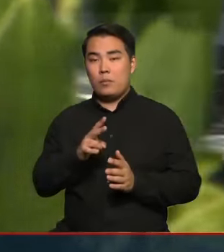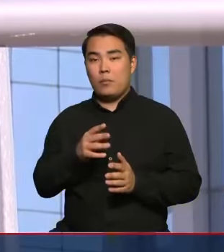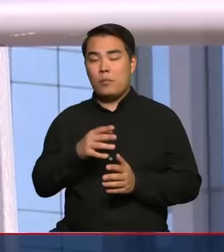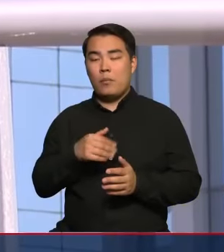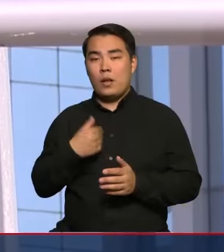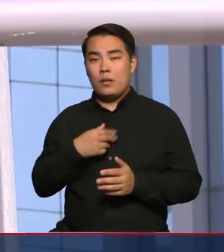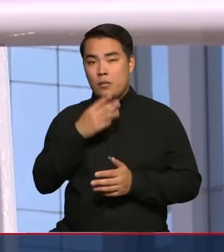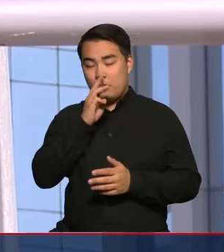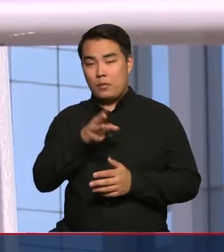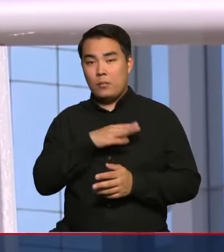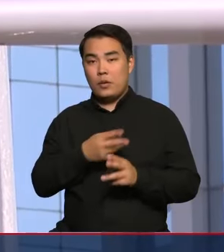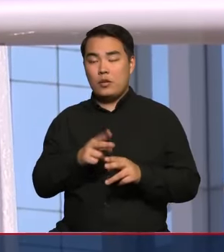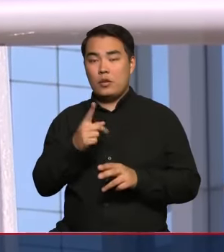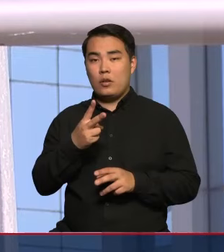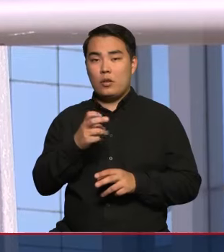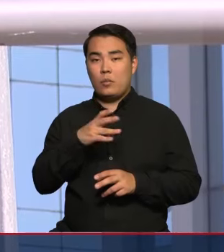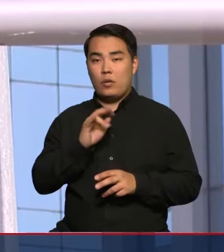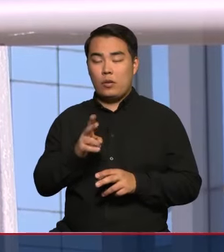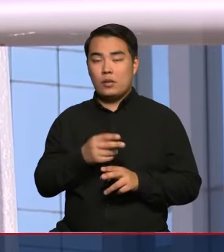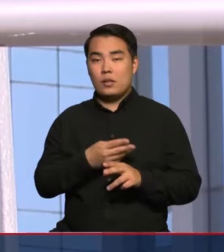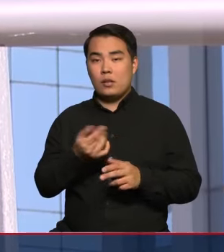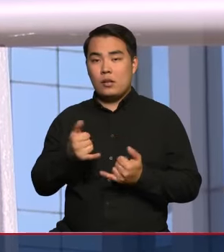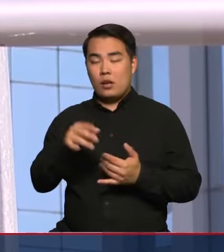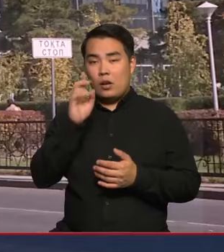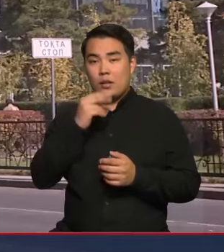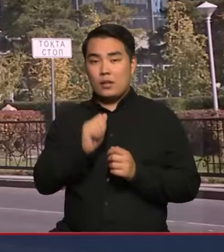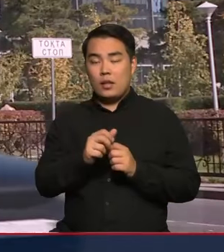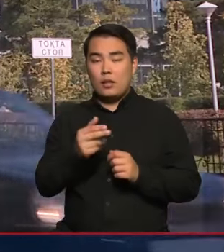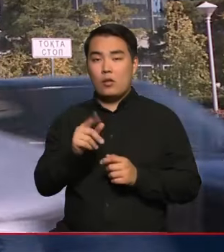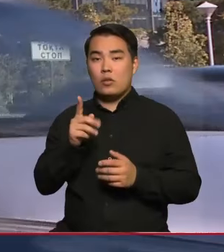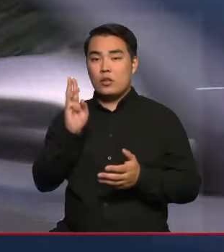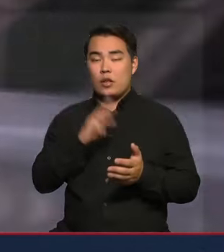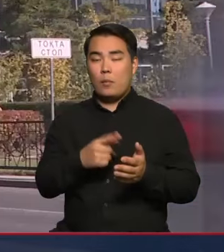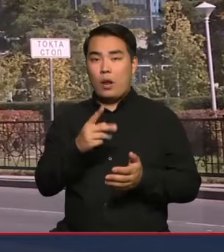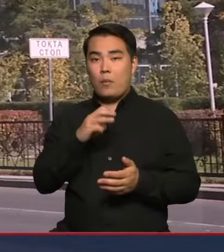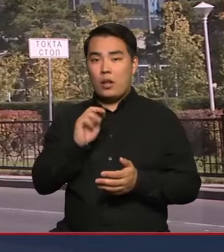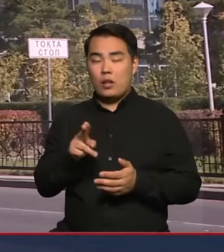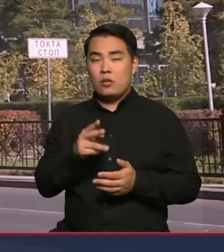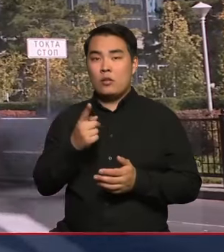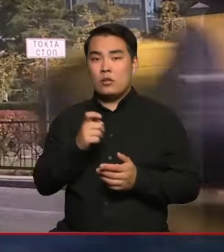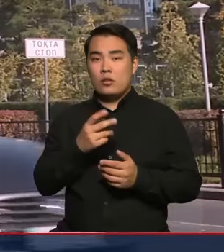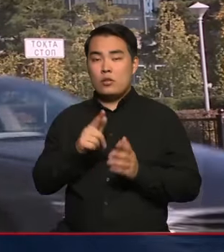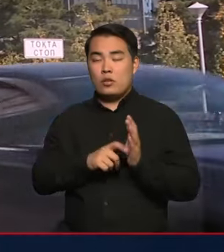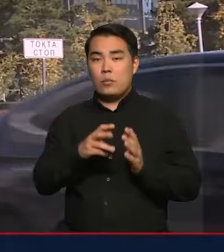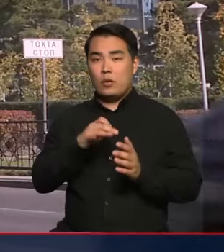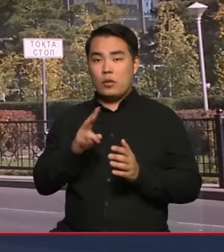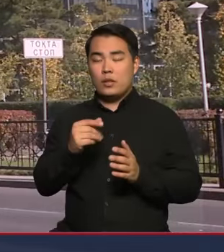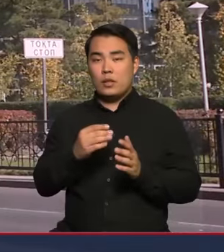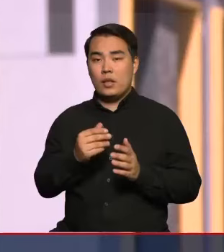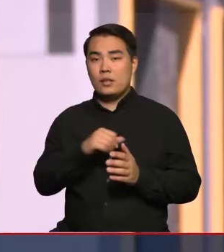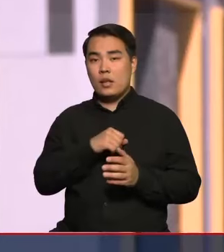өндірген. Оның 200 миллионы қала бюджетіне түссе, айыппұл түрінде түскен 1 миллиард 700 миллион теңге мемлекет қазынасына құйылған.